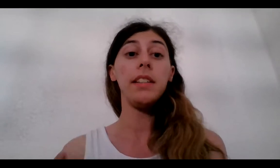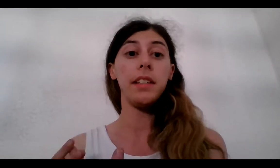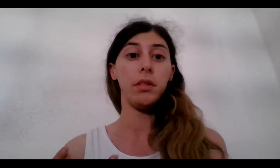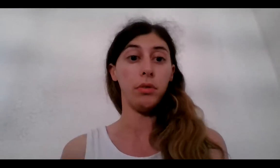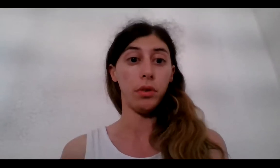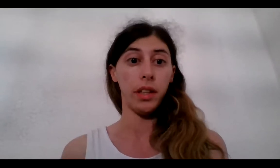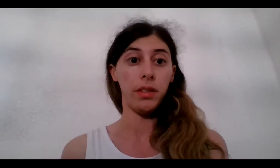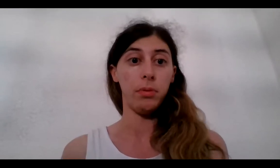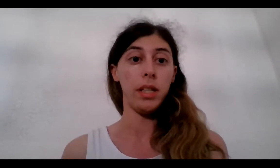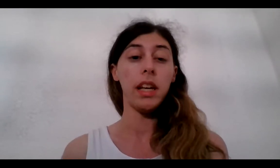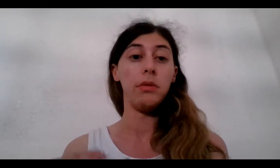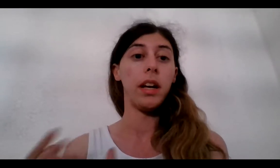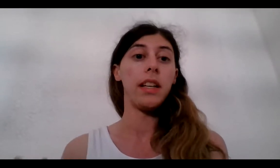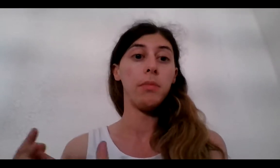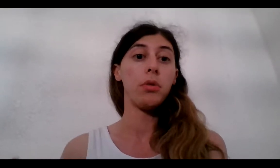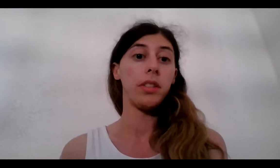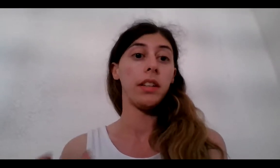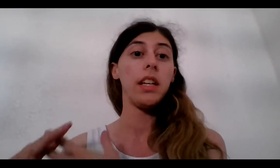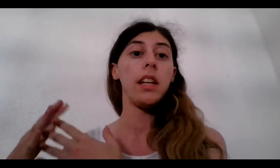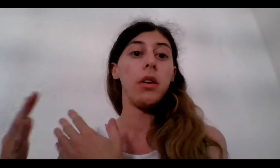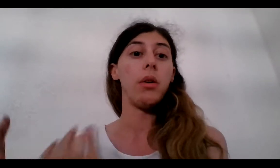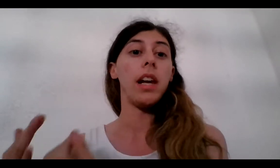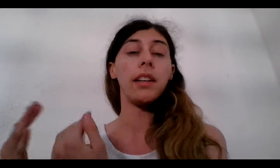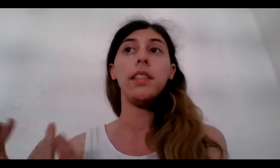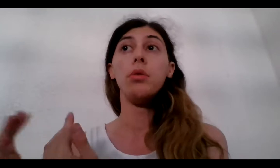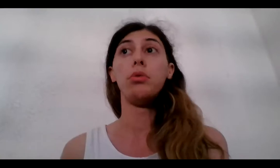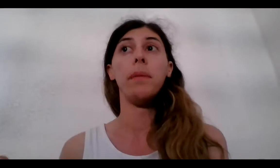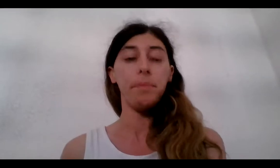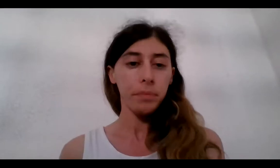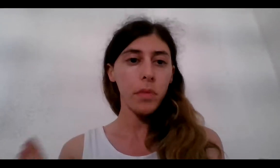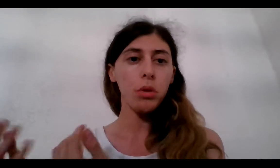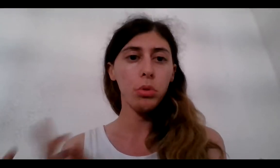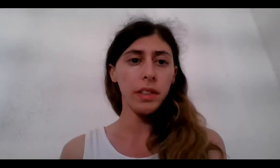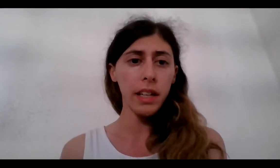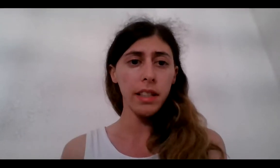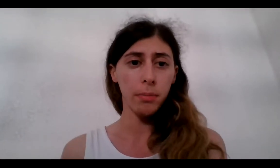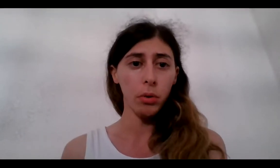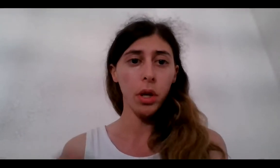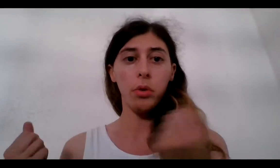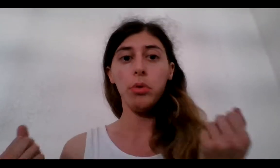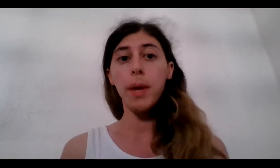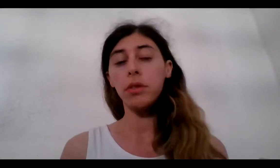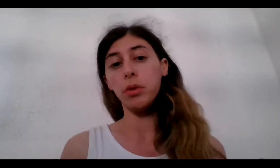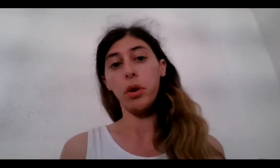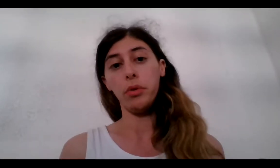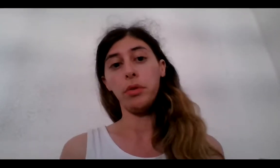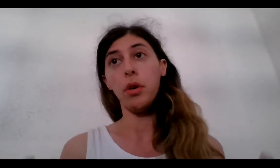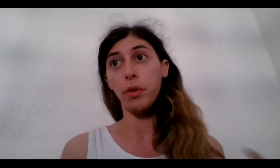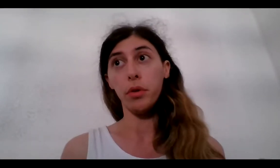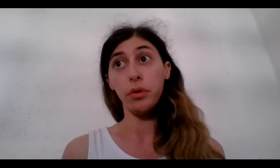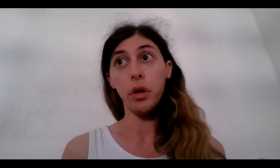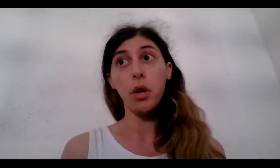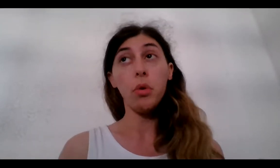égalité devant le service public, elle doit également concerner l'accès aux soins. Donc techniquement, une personne trans